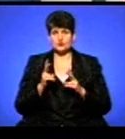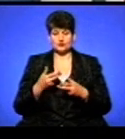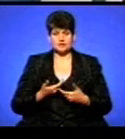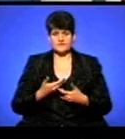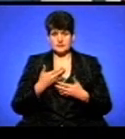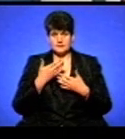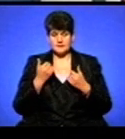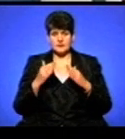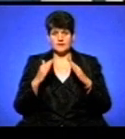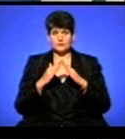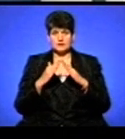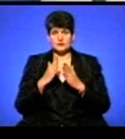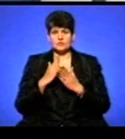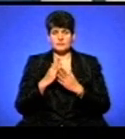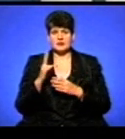Хата має